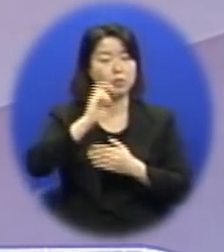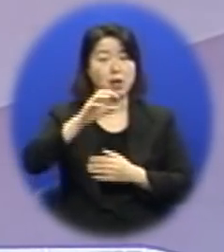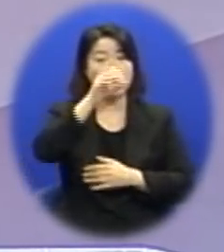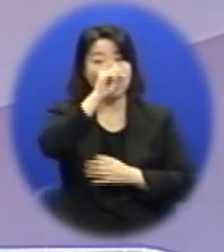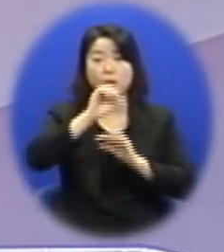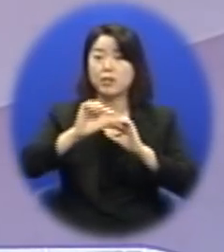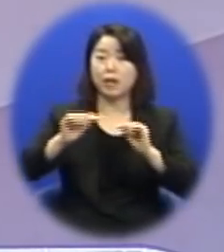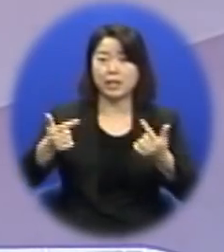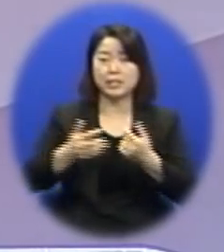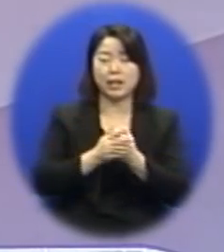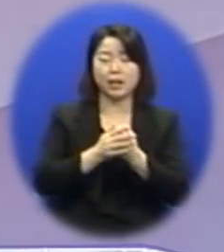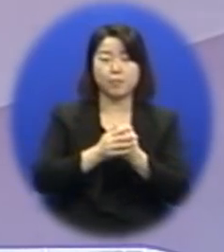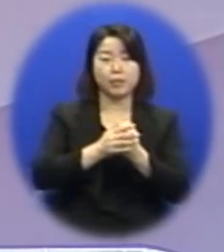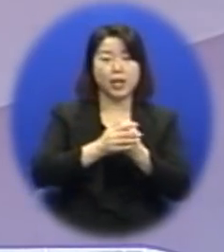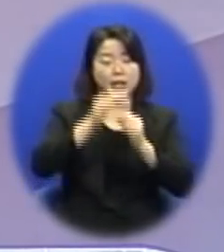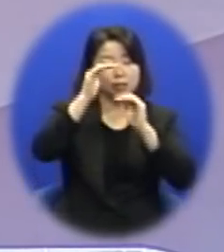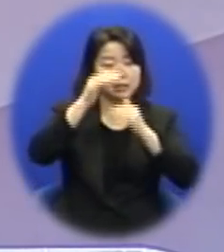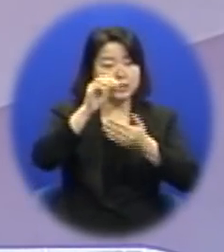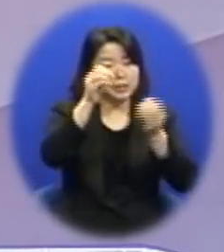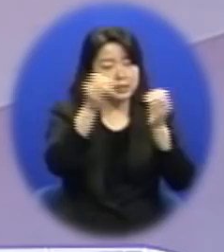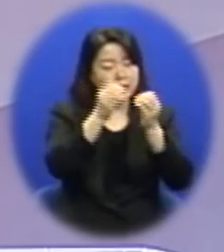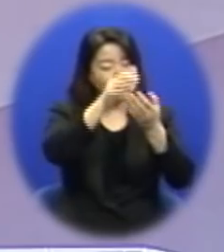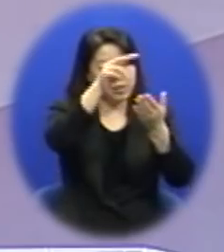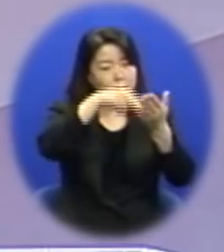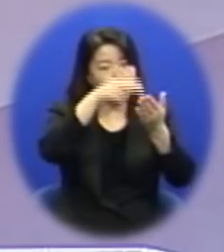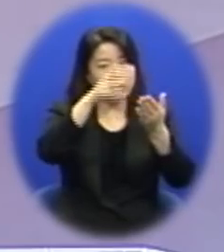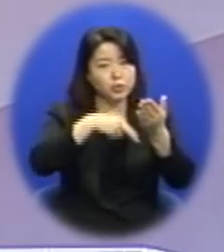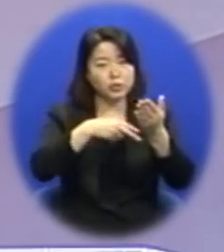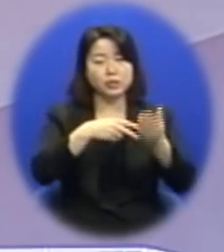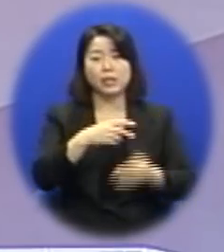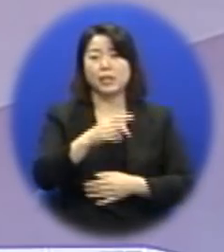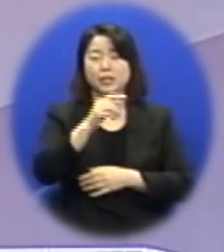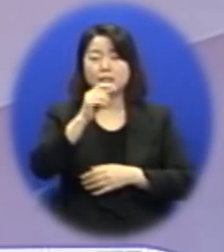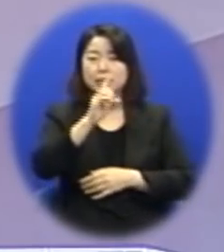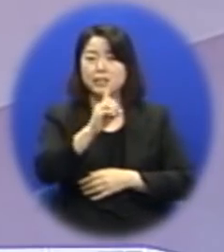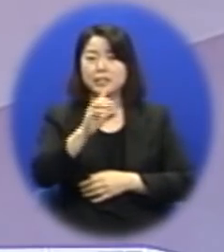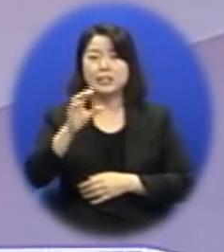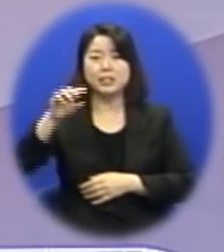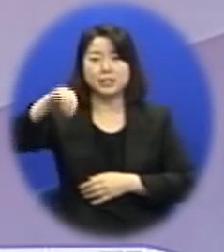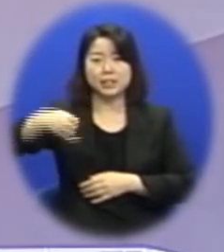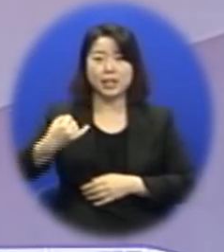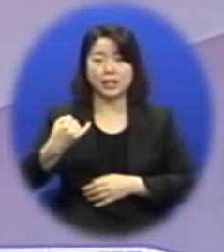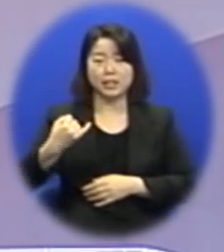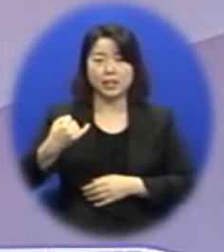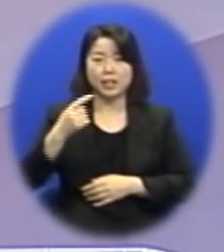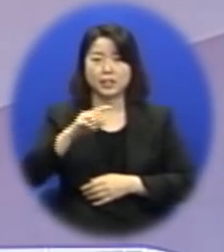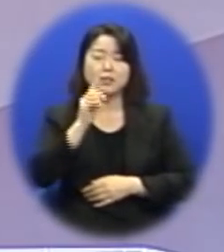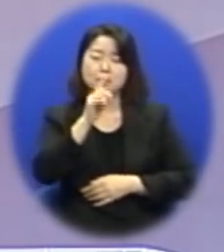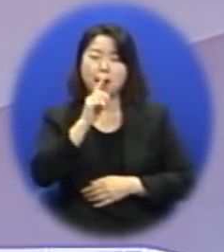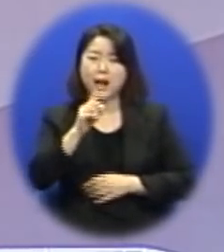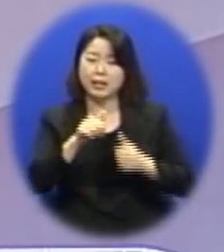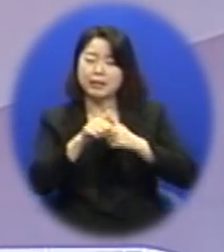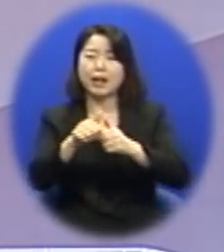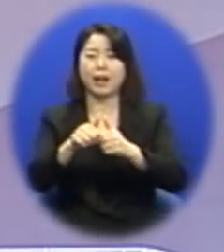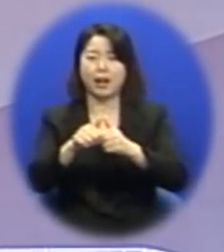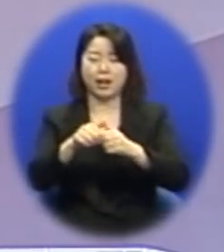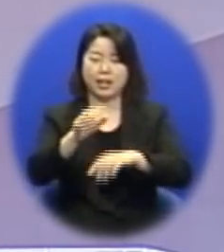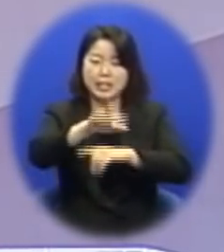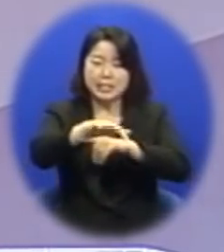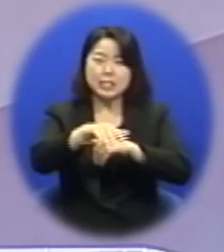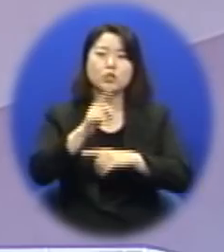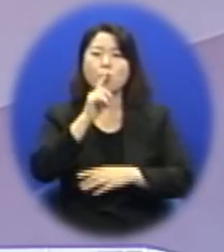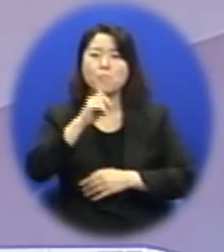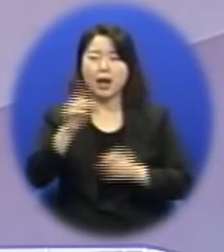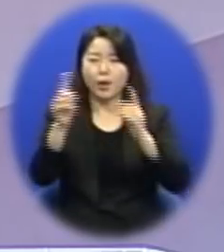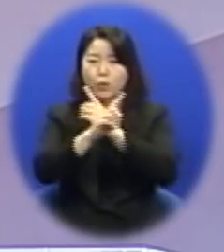사연을 읽어주는 아나운서와 DJ 그 멘트를 따라 하느라고 사투리 고치느라 1년 동안 들었어요